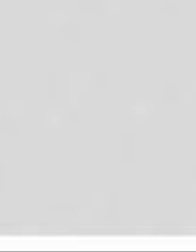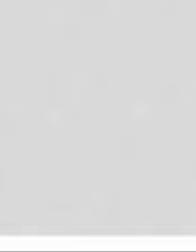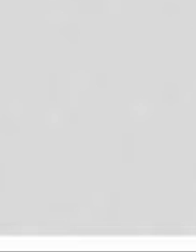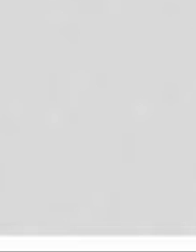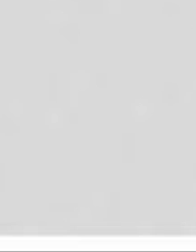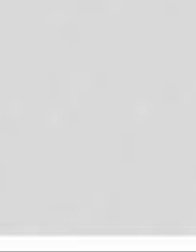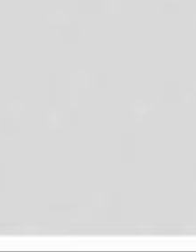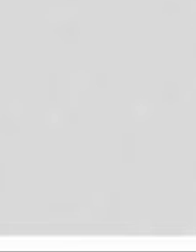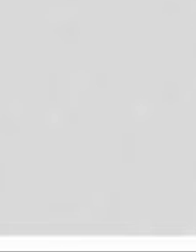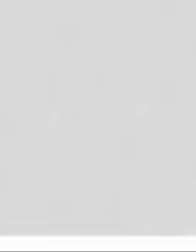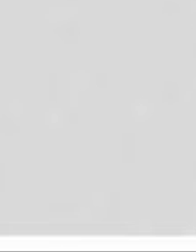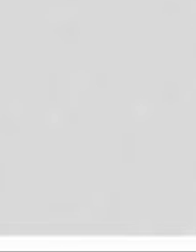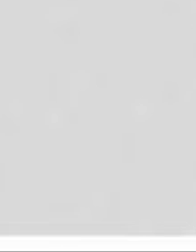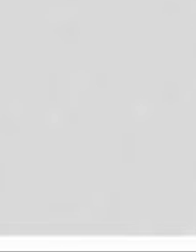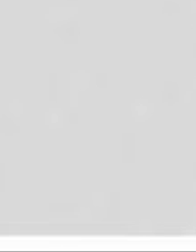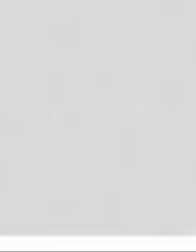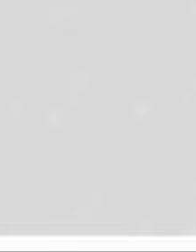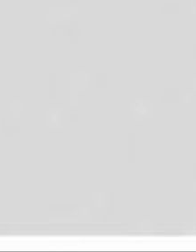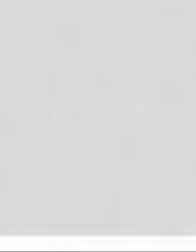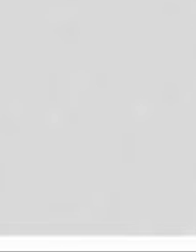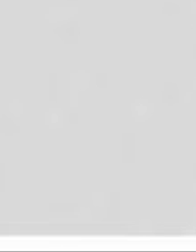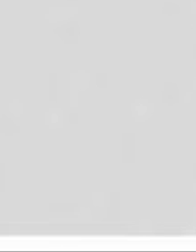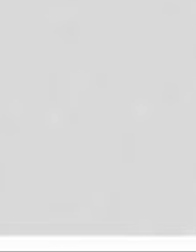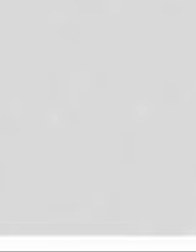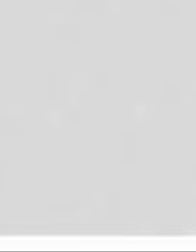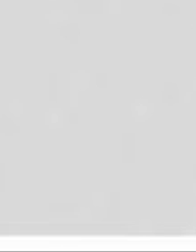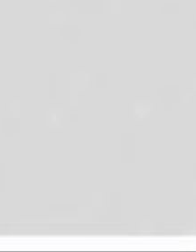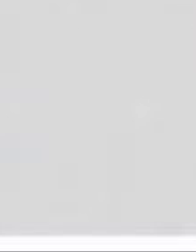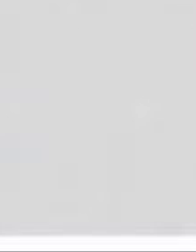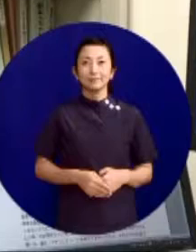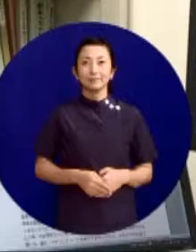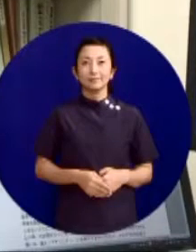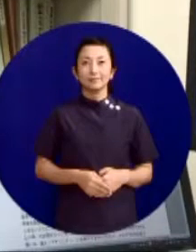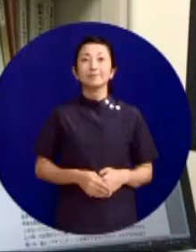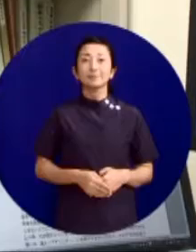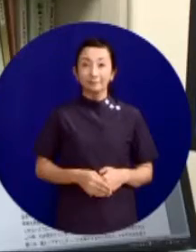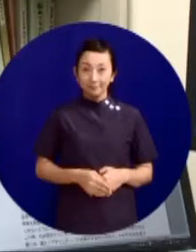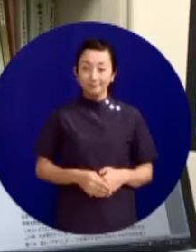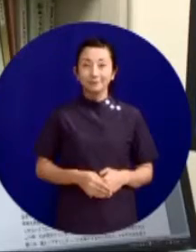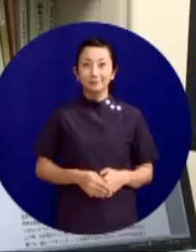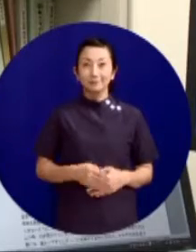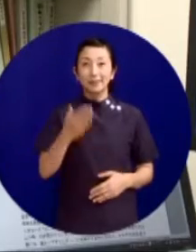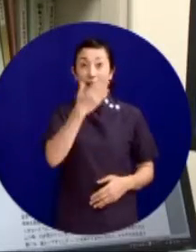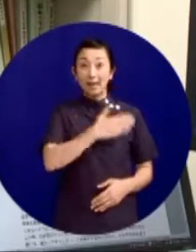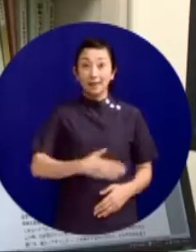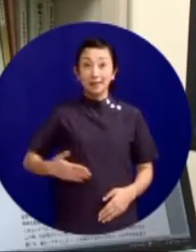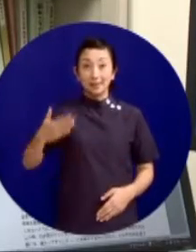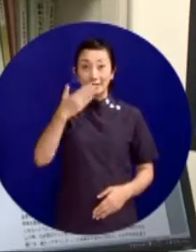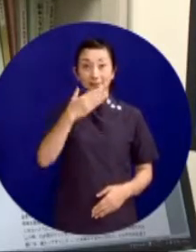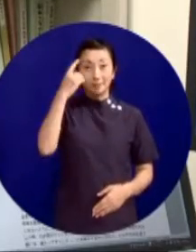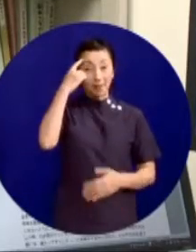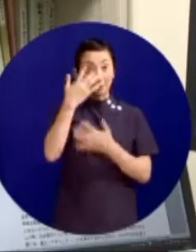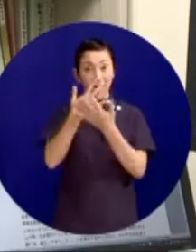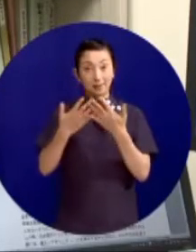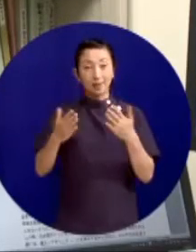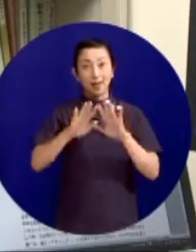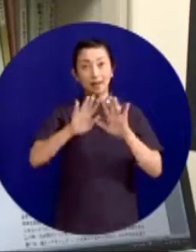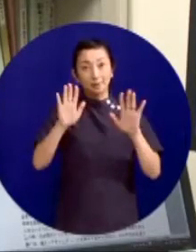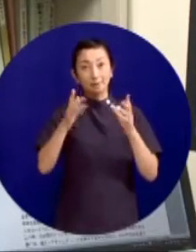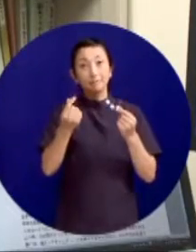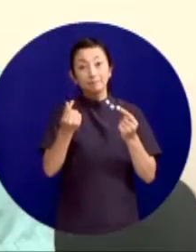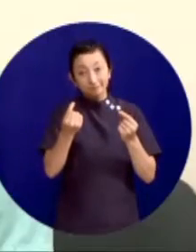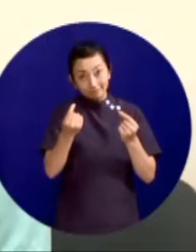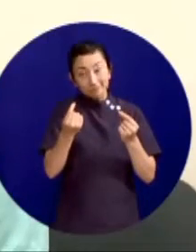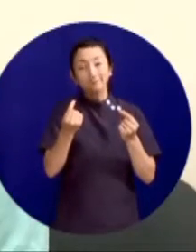所麻酔のみの際にもこれらの検査は行っています。 そしていよいよ全身麻酔が始まるんですね。 は